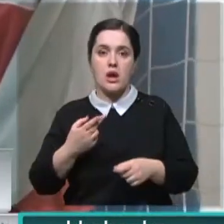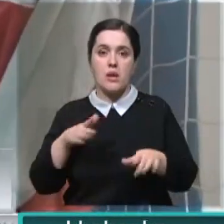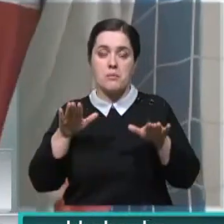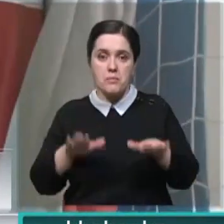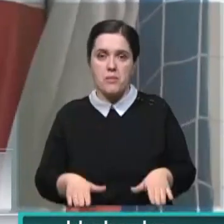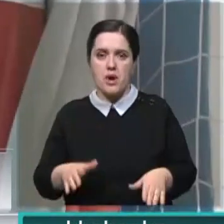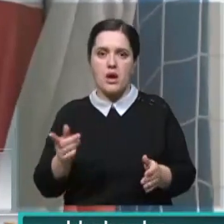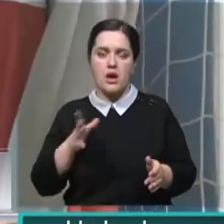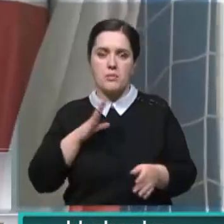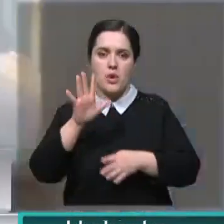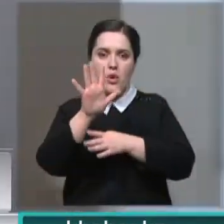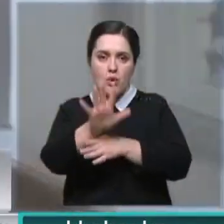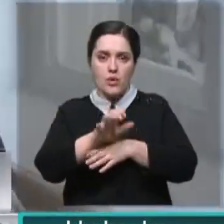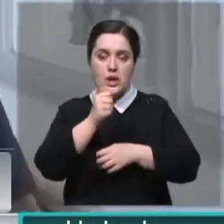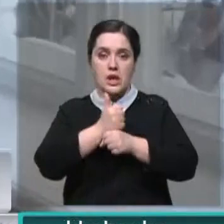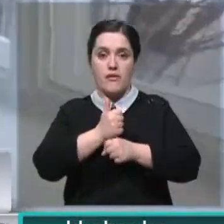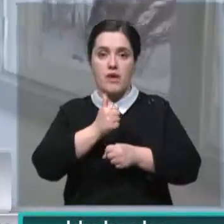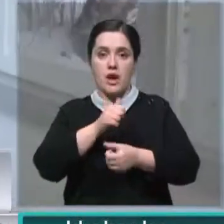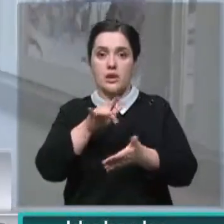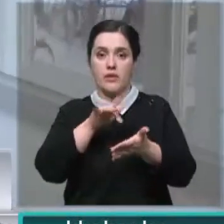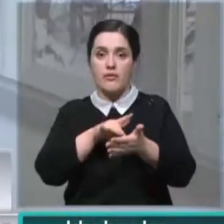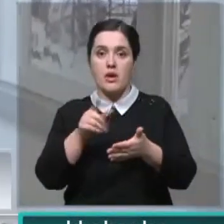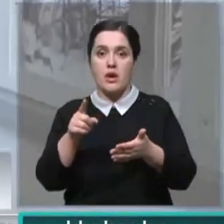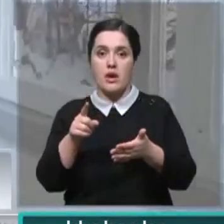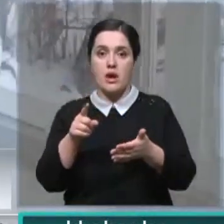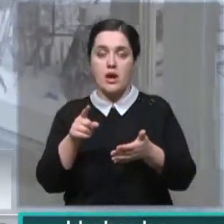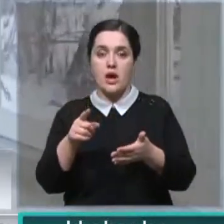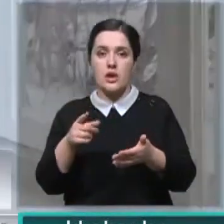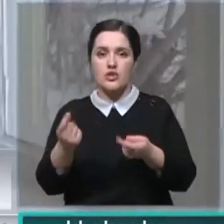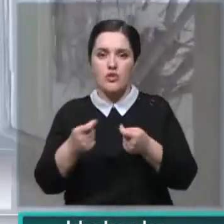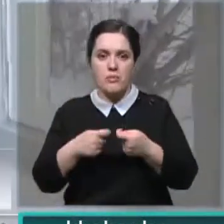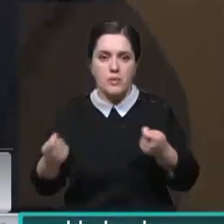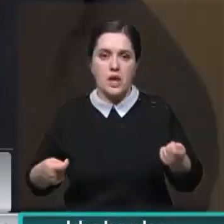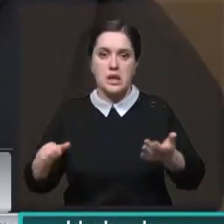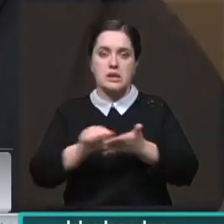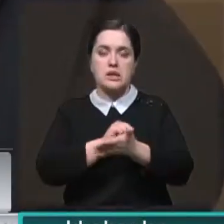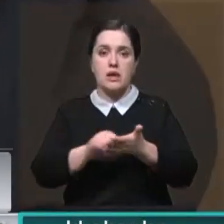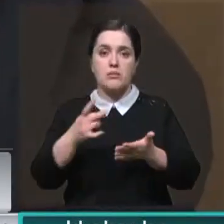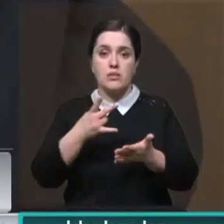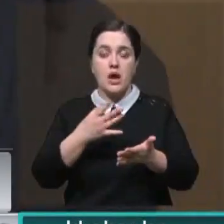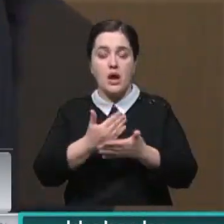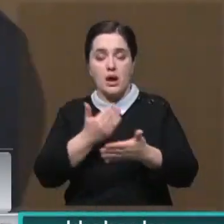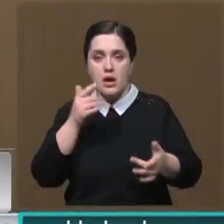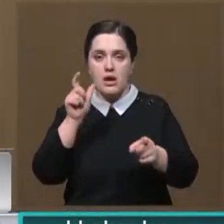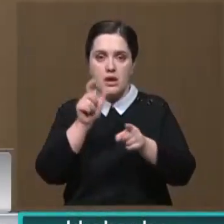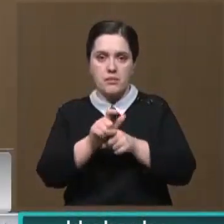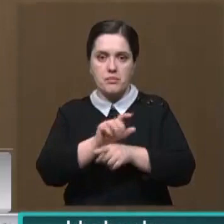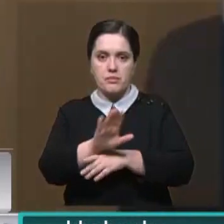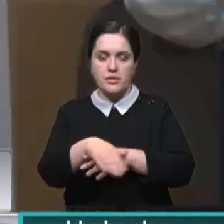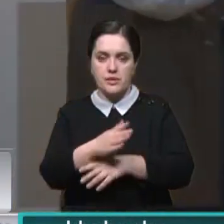разбор полетов на месте устроил глава региона назвав ситуацию примером чиновничьей бюрократии и